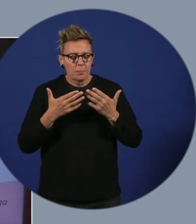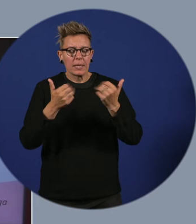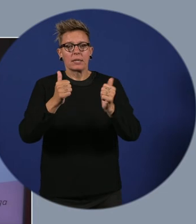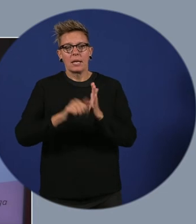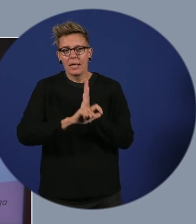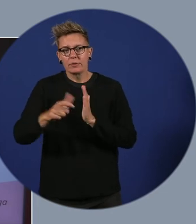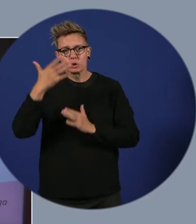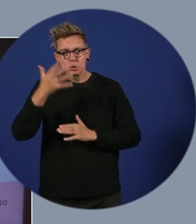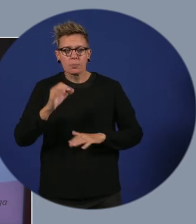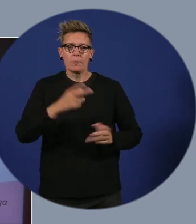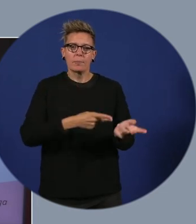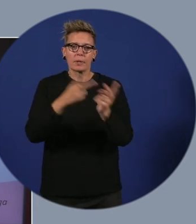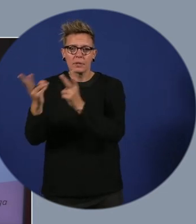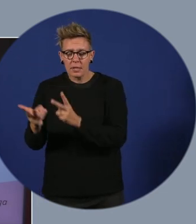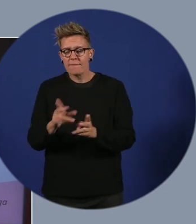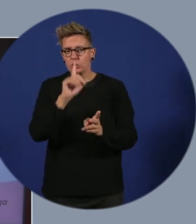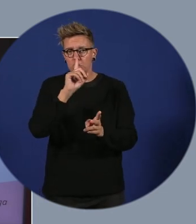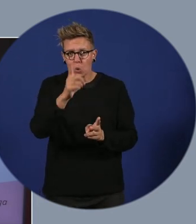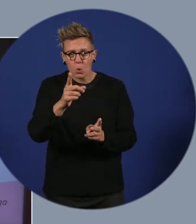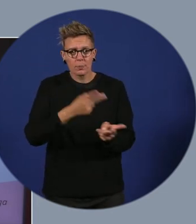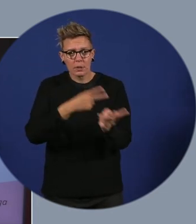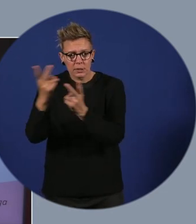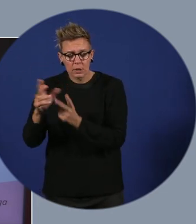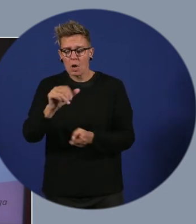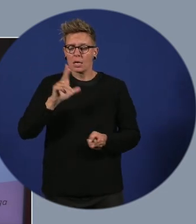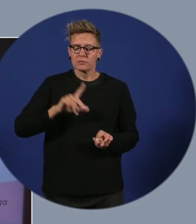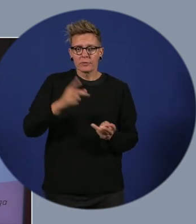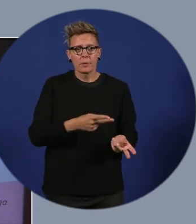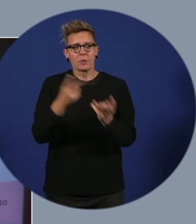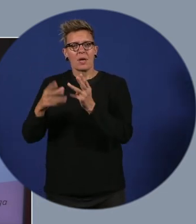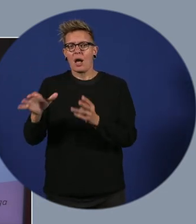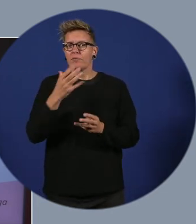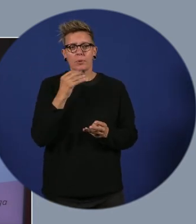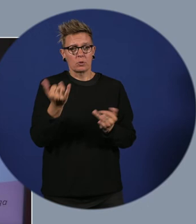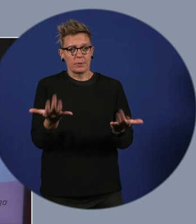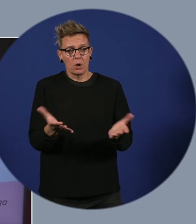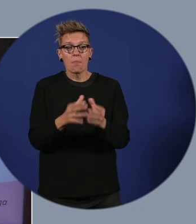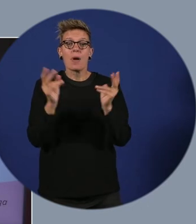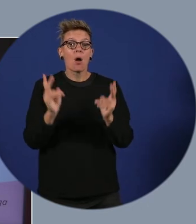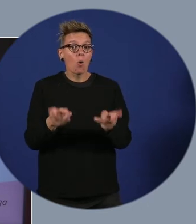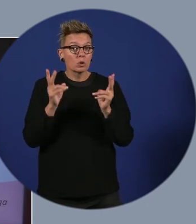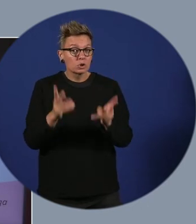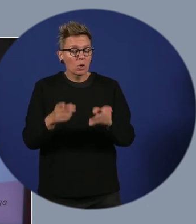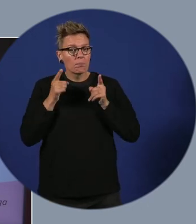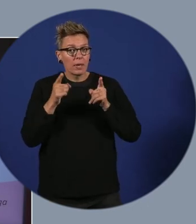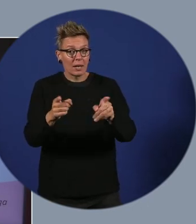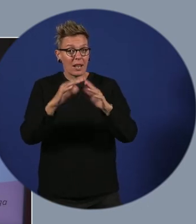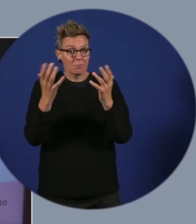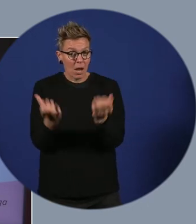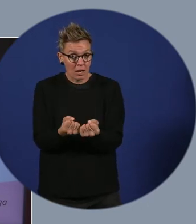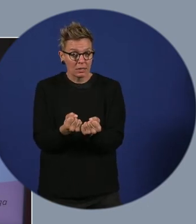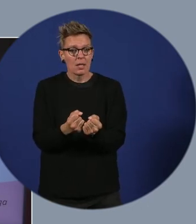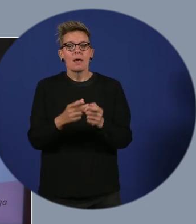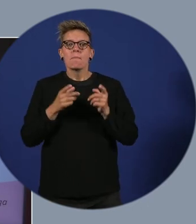om demokrati, förståelse för demokrati, ansvarstagande för demokrati, allt det där vi har pratat om här idag. Men att man också parallellt med detta hela